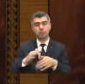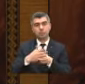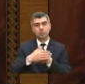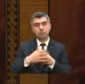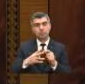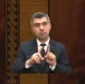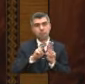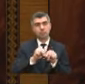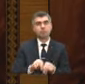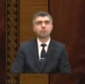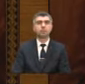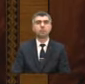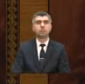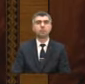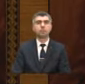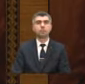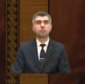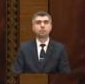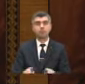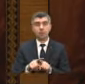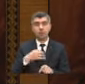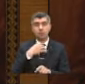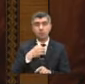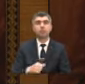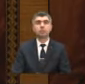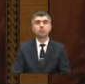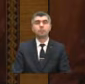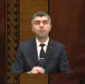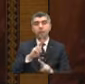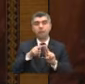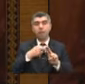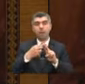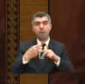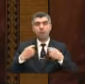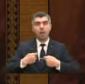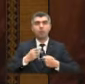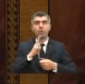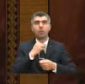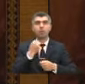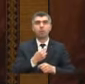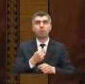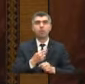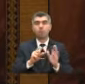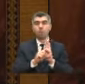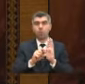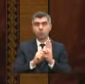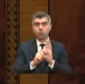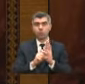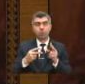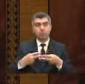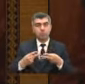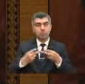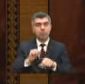الدستوري أن أتناول الكلمة في إطار جواب سيد رئيس الحكومة في موضوع تنزيل